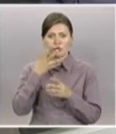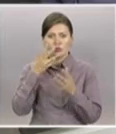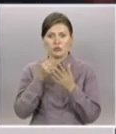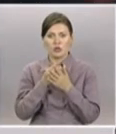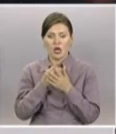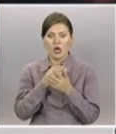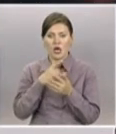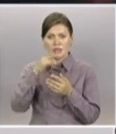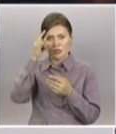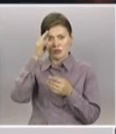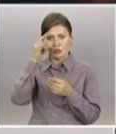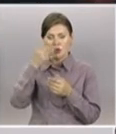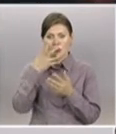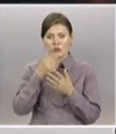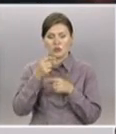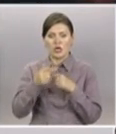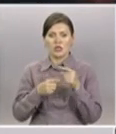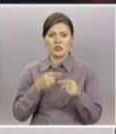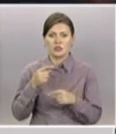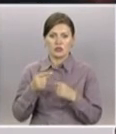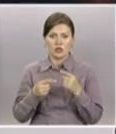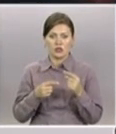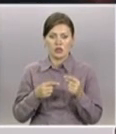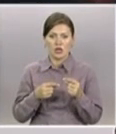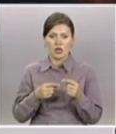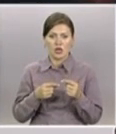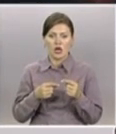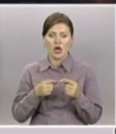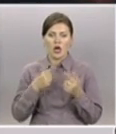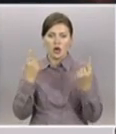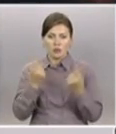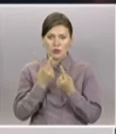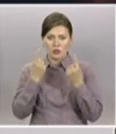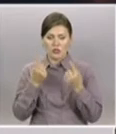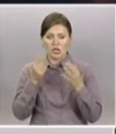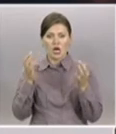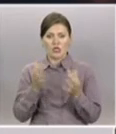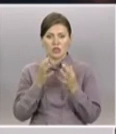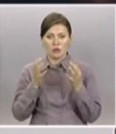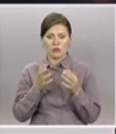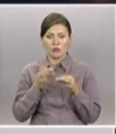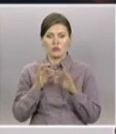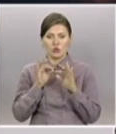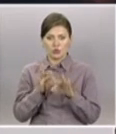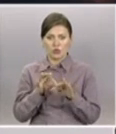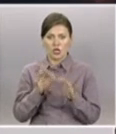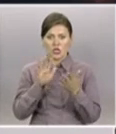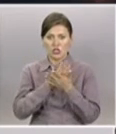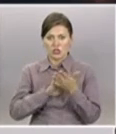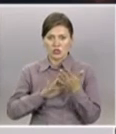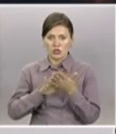өзіміздің, өз қазағымыз өзінің дәстүрін, әдеп құрпын сақтап ұстанса,